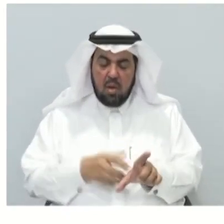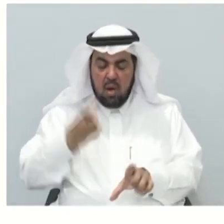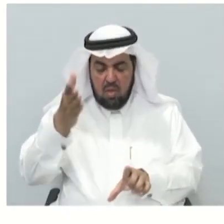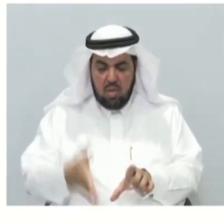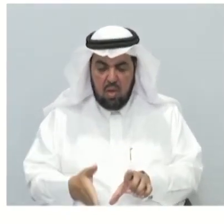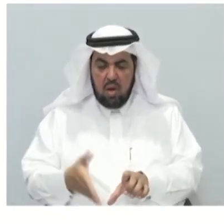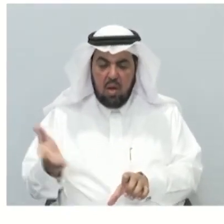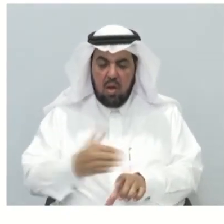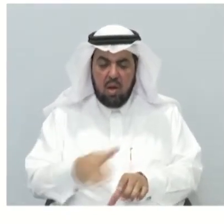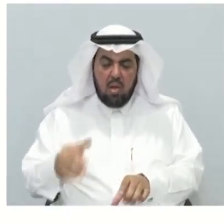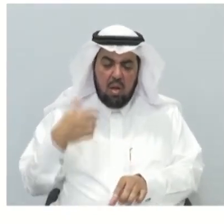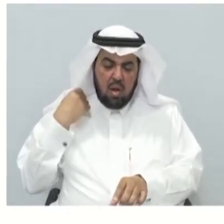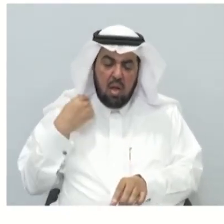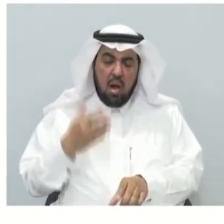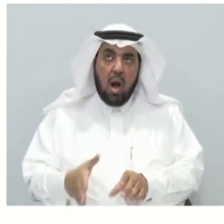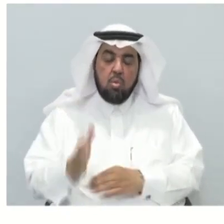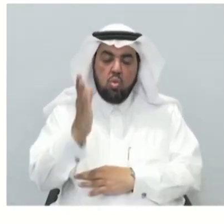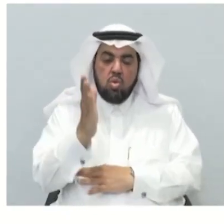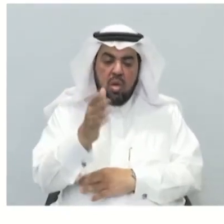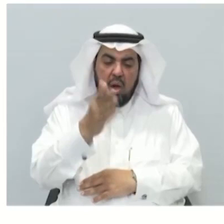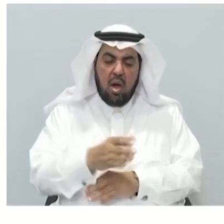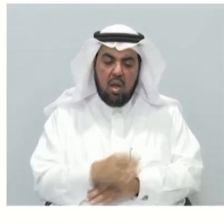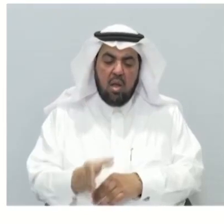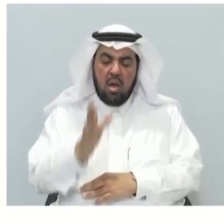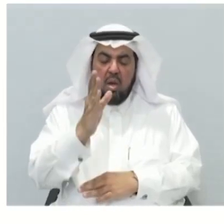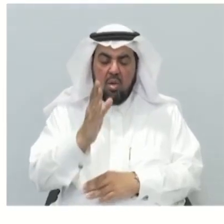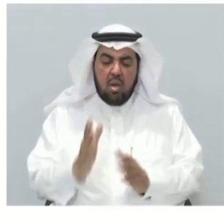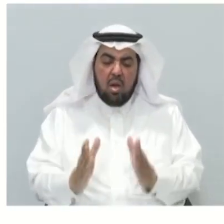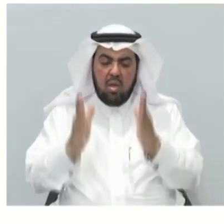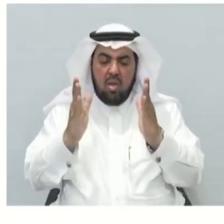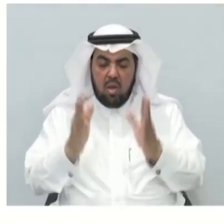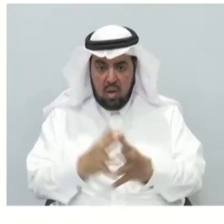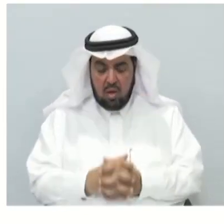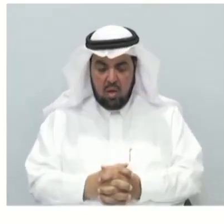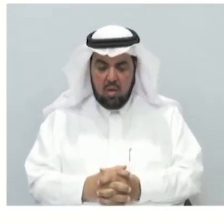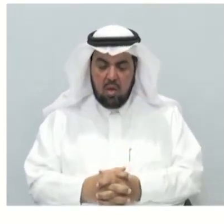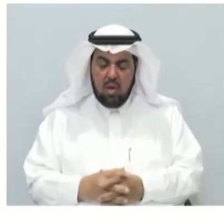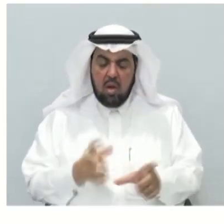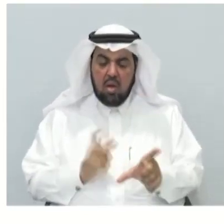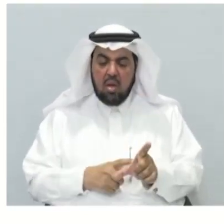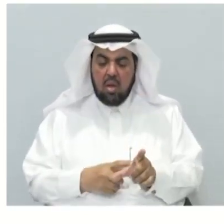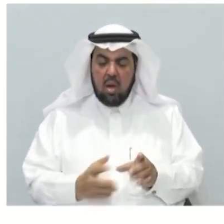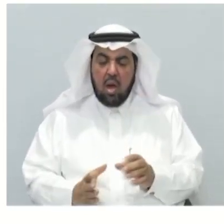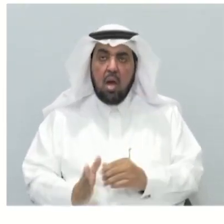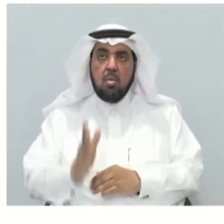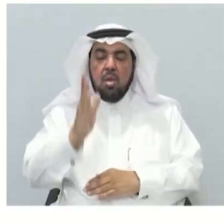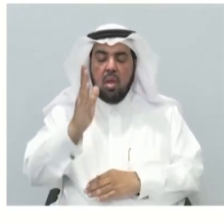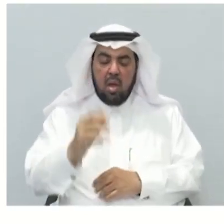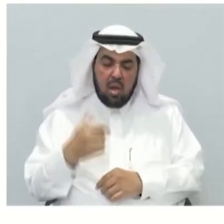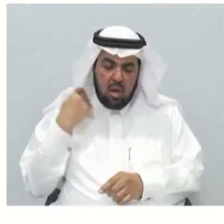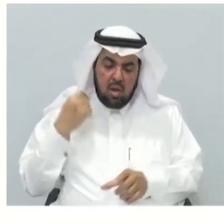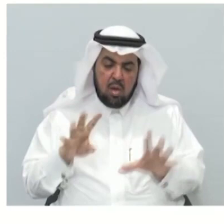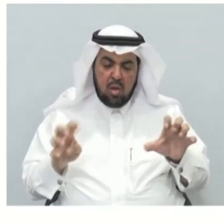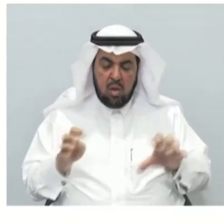او الضلع هذا عمودي على هذا الضلع والضلع هذا عمودي على هذا الضلع اذا الزاويتين القائمتين هنا 90